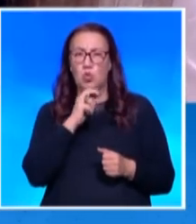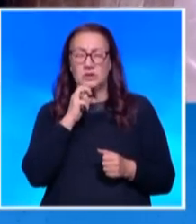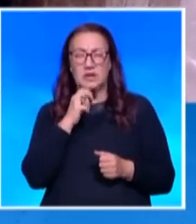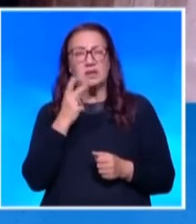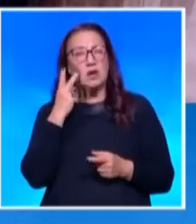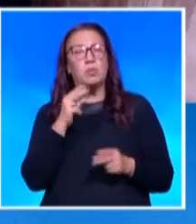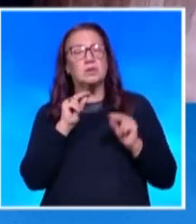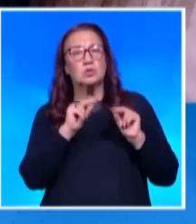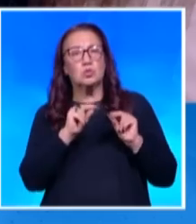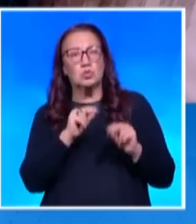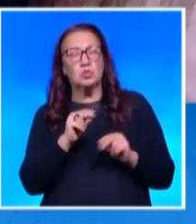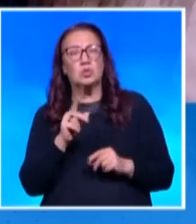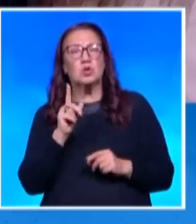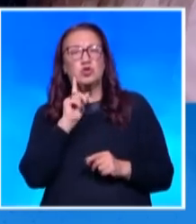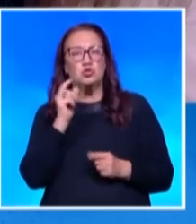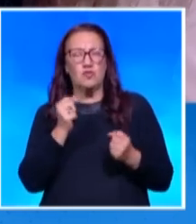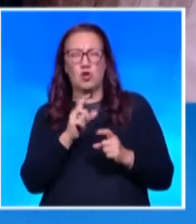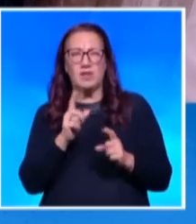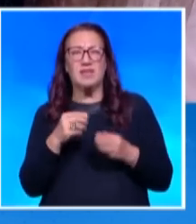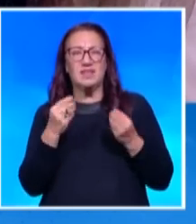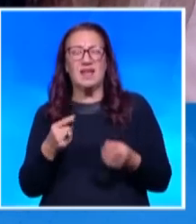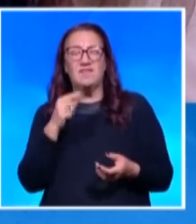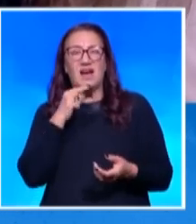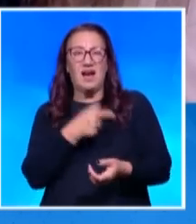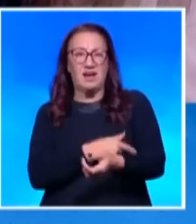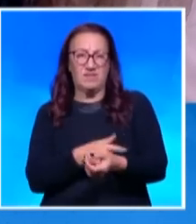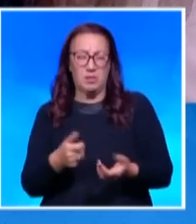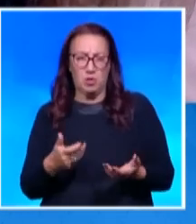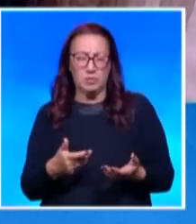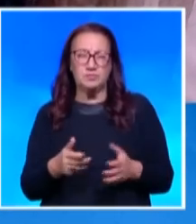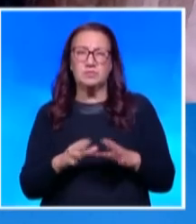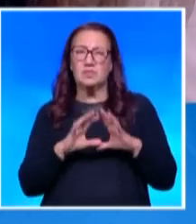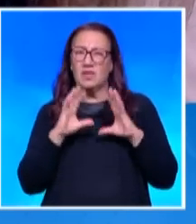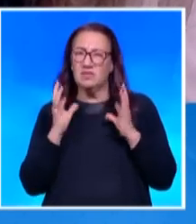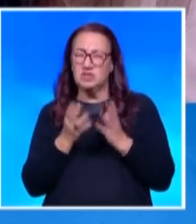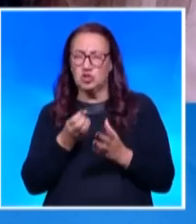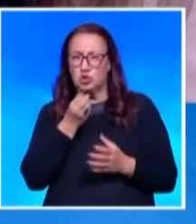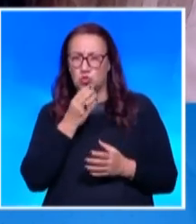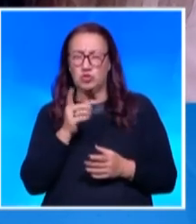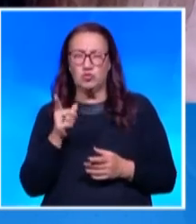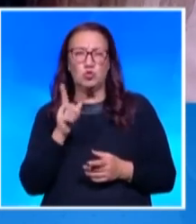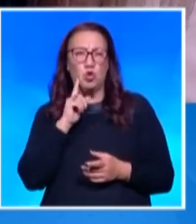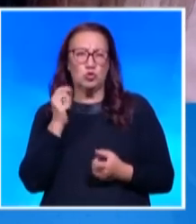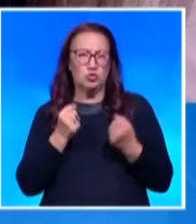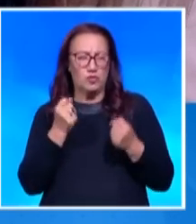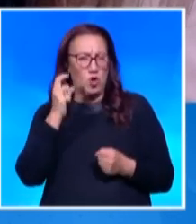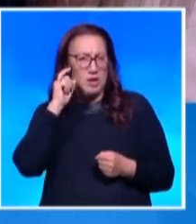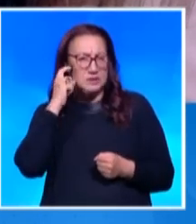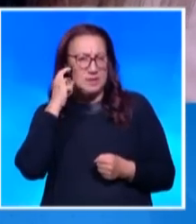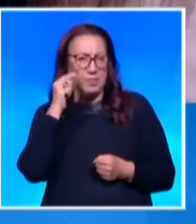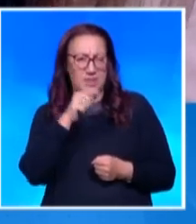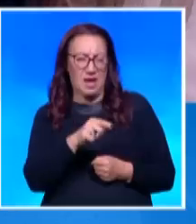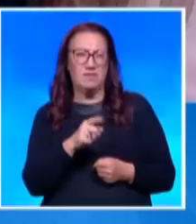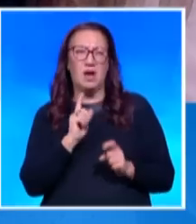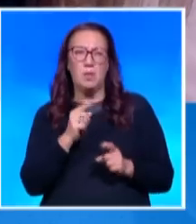убедят водачите да не да дават кръвна проба в абсолютно всички случаи в които водачът се съмнява за това че тестът му може да е